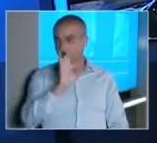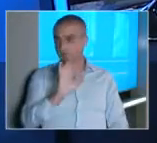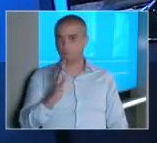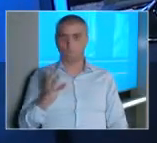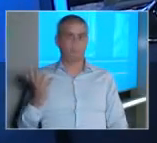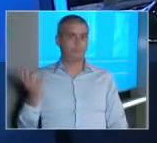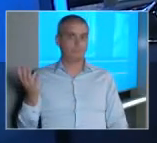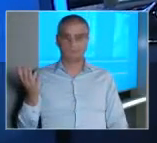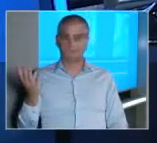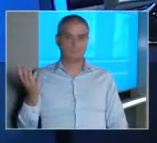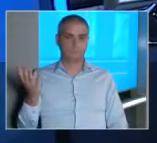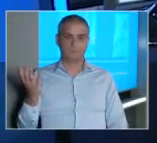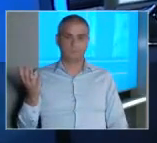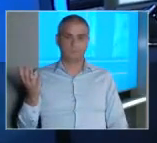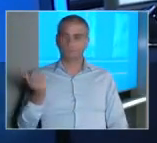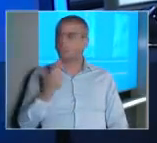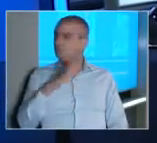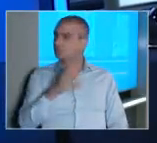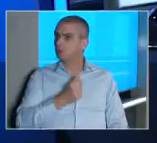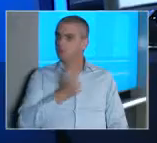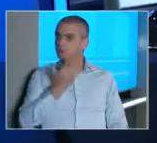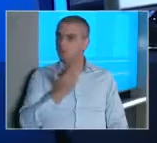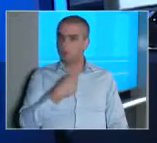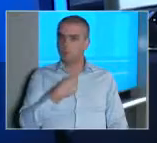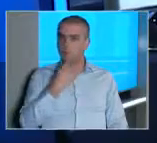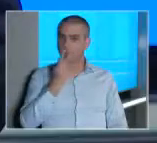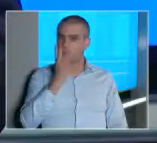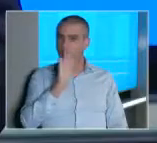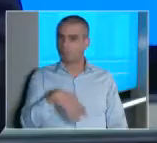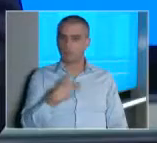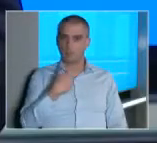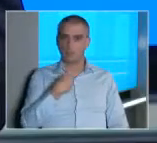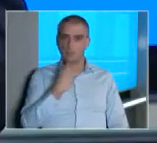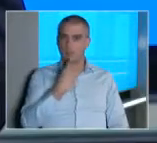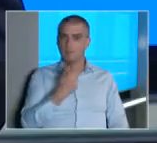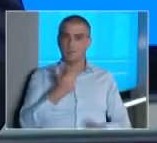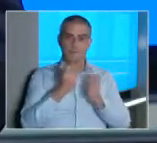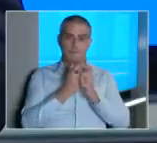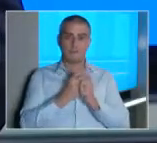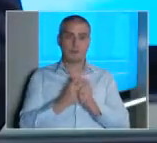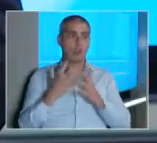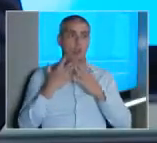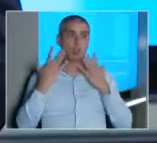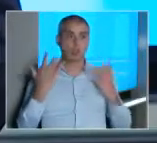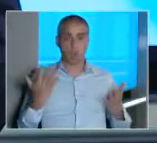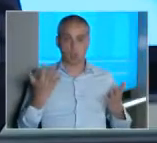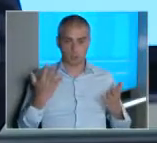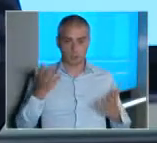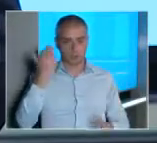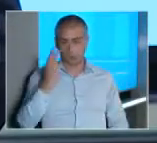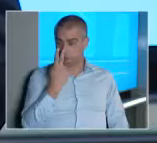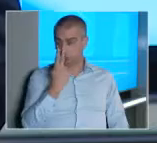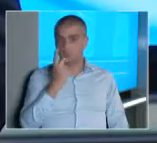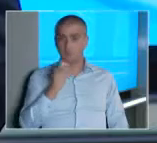יודע... עזוב את השר כרגע, אני אומר יותר מזה. אני אומר שהמפלגות הגדולות, יש היום